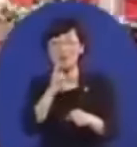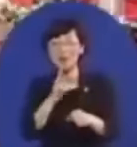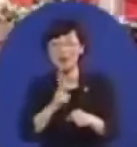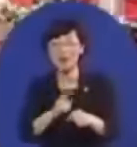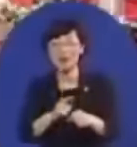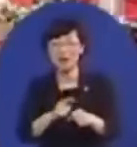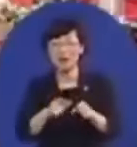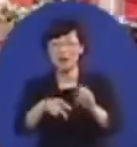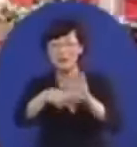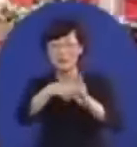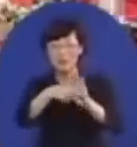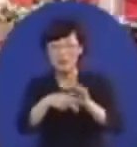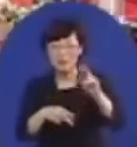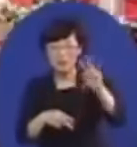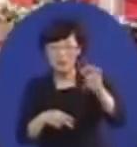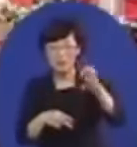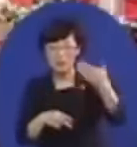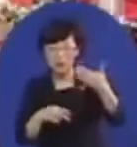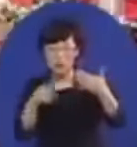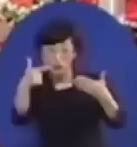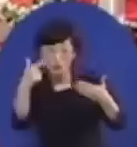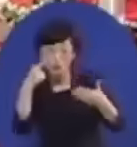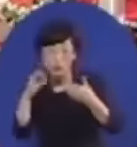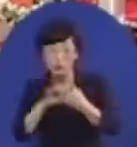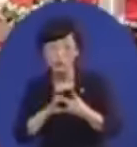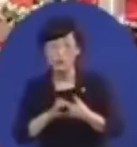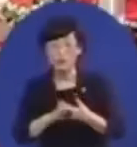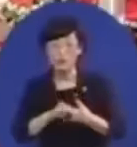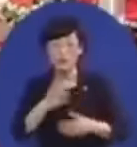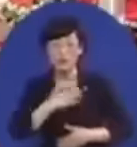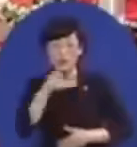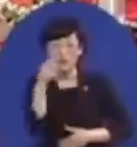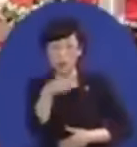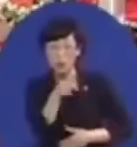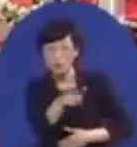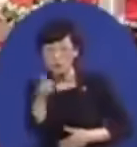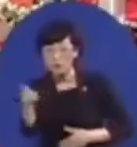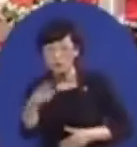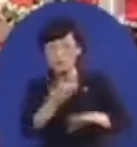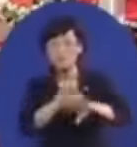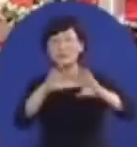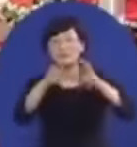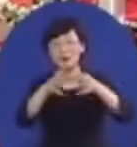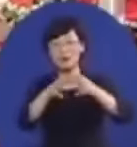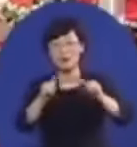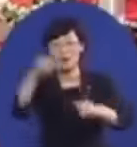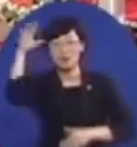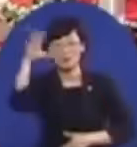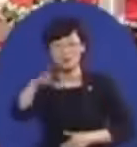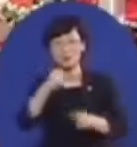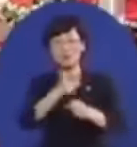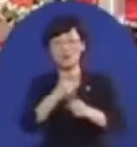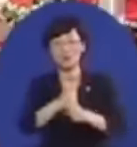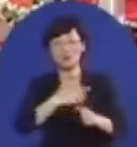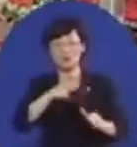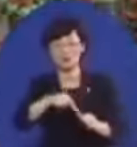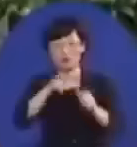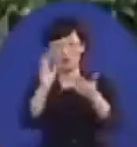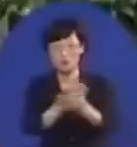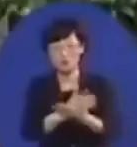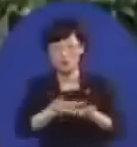49장 6절에 내가 또 너를 이방의 빛으로 삼아 나의 구원을